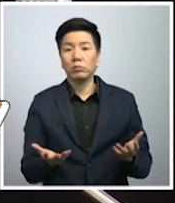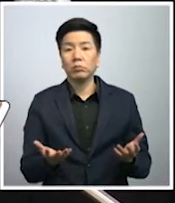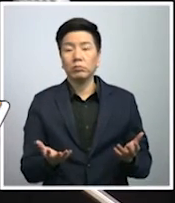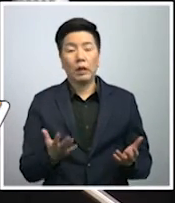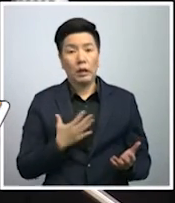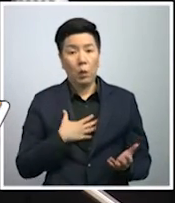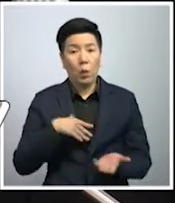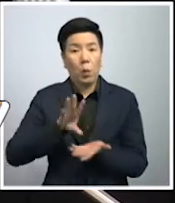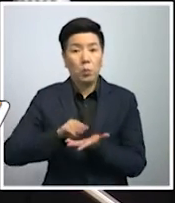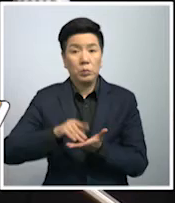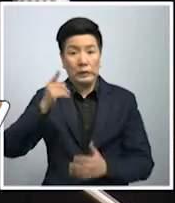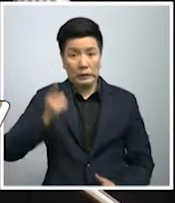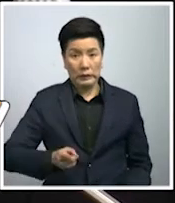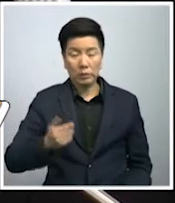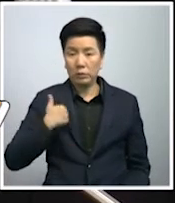หรือเปล่าเธอก็หมูที่แท้จริงหรือไม่แล้วจะคงรู้ว่าบางครั้งข้อมูลถึงเหล่านั้นถูกอยากแปลงไปเรื่อยๆจากขาวกลายเป็นสีเทาก็ได้วิธีการที่จะตื่นลงไปคุยกับพี่น้องประชาชนว่าเขามีสุขมีทุกข์อย่างไรแต่เขาสุขก็คงไม่พูดมากนะครับเราก็ไม่หาคนที่มีความทุกข์มากกว่านี้